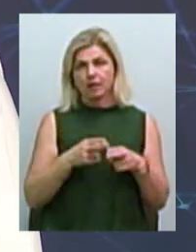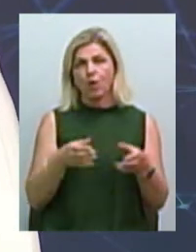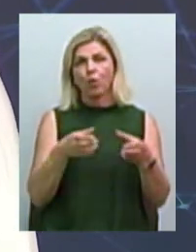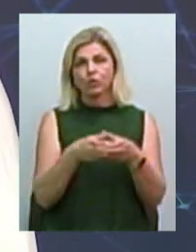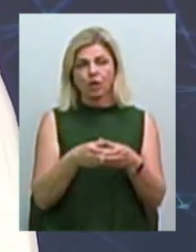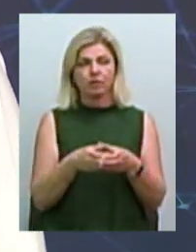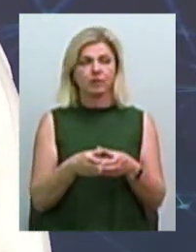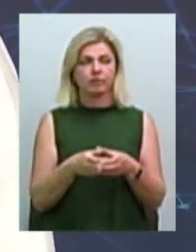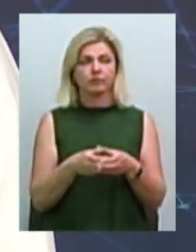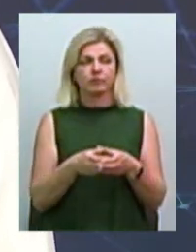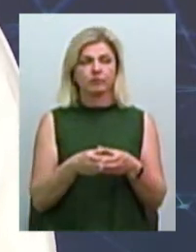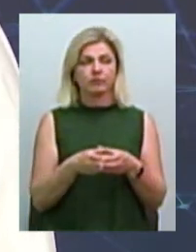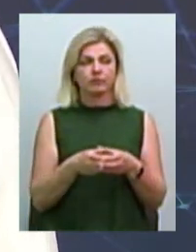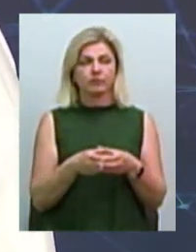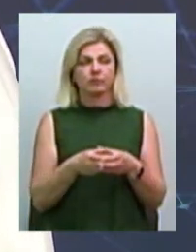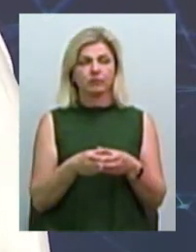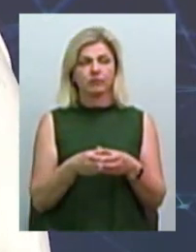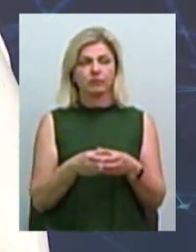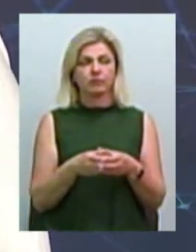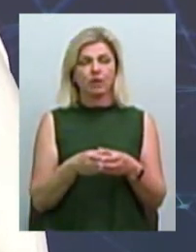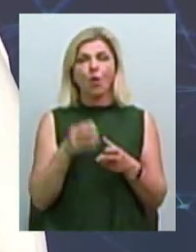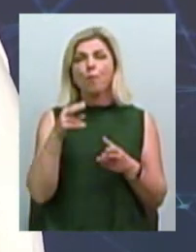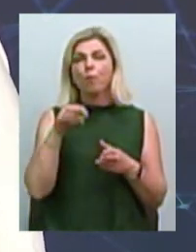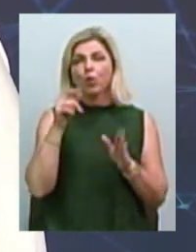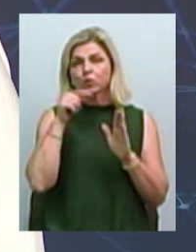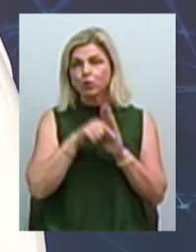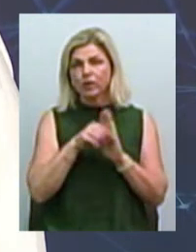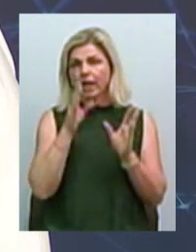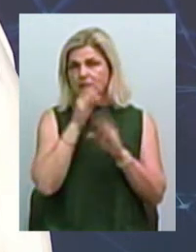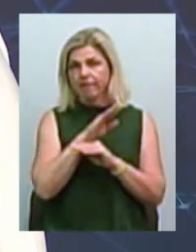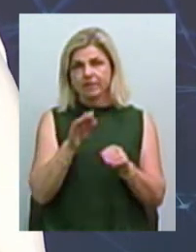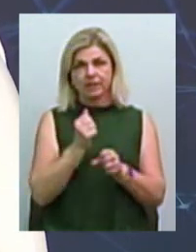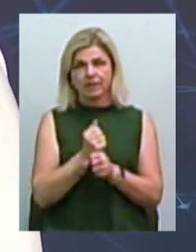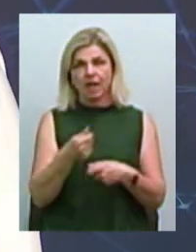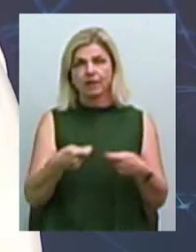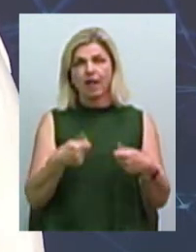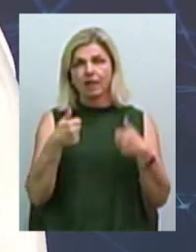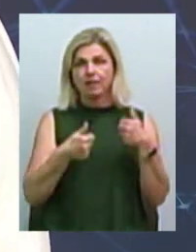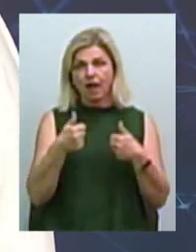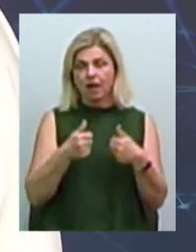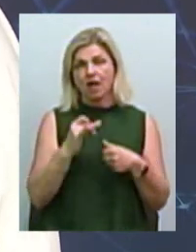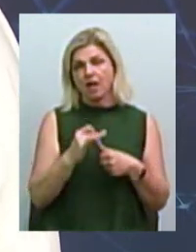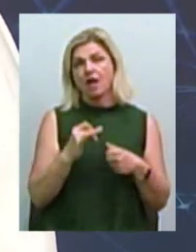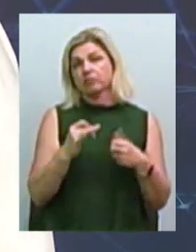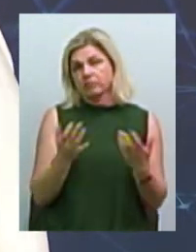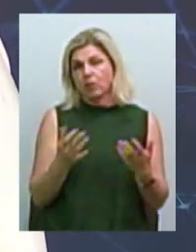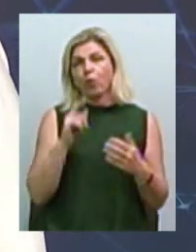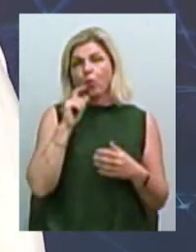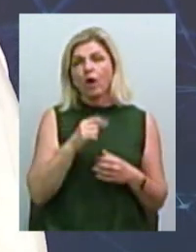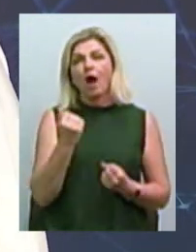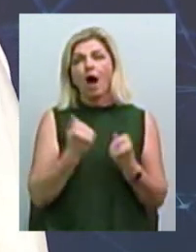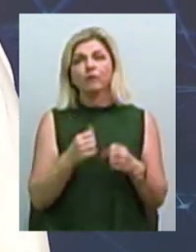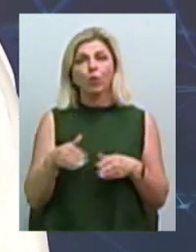з Миколаєва. І, по суті, ми не встигли провести тендер, тому цілком закономірно, що «Укравтодор» на